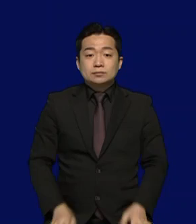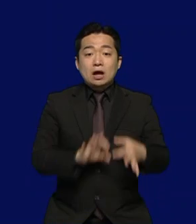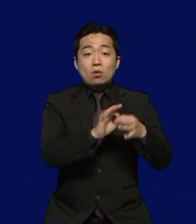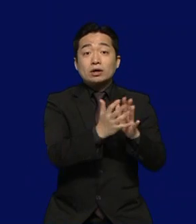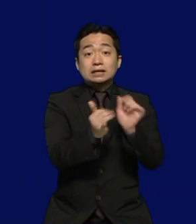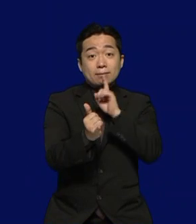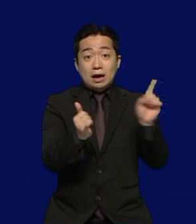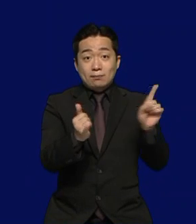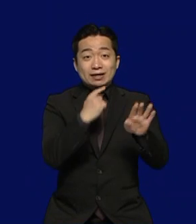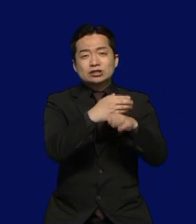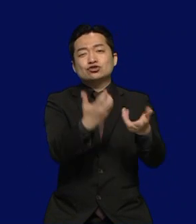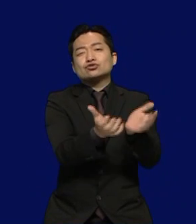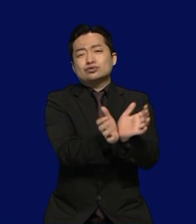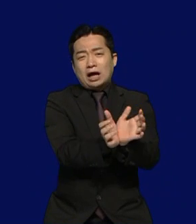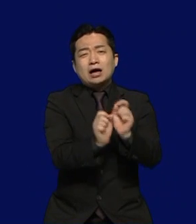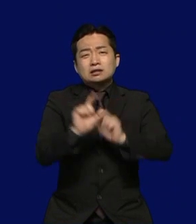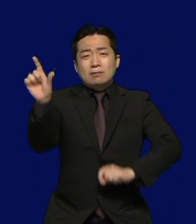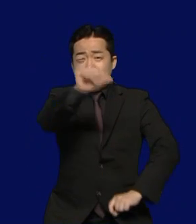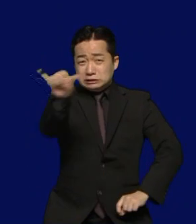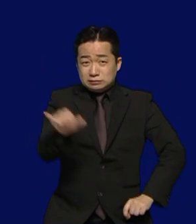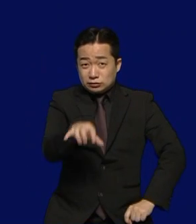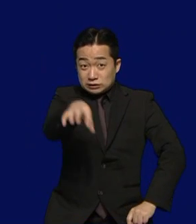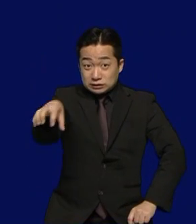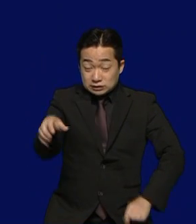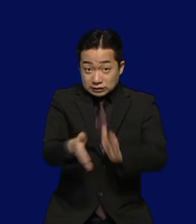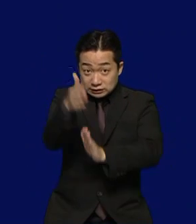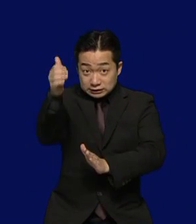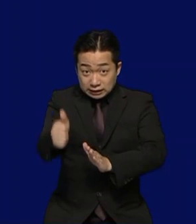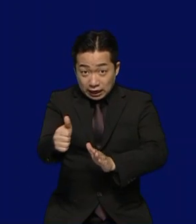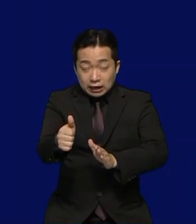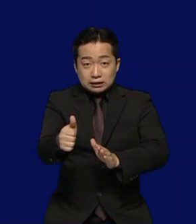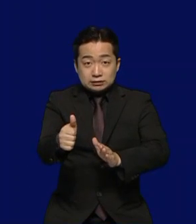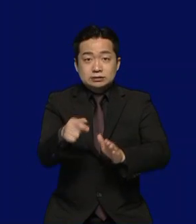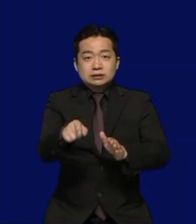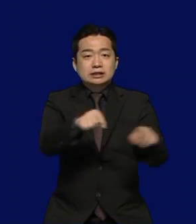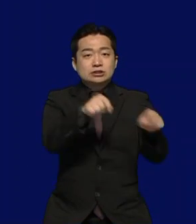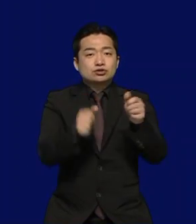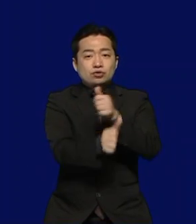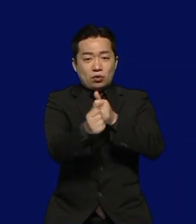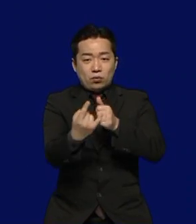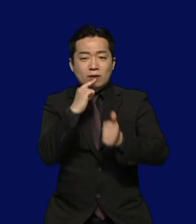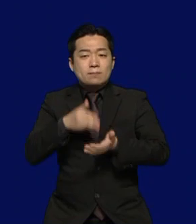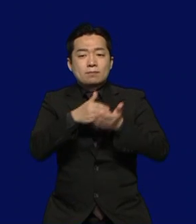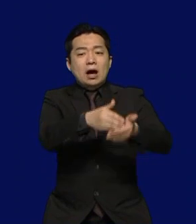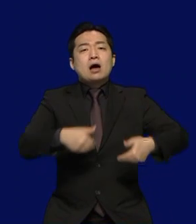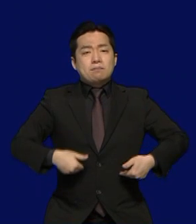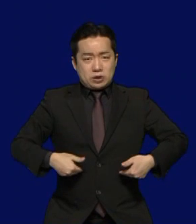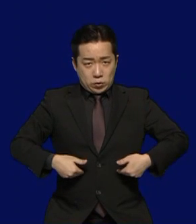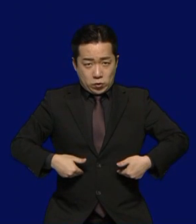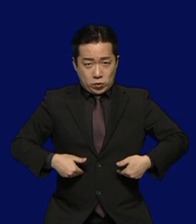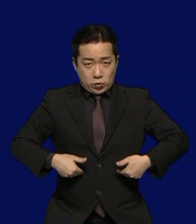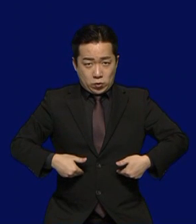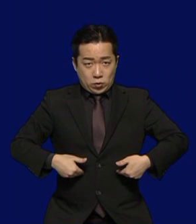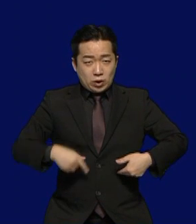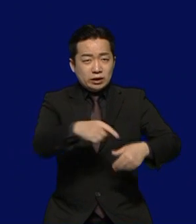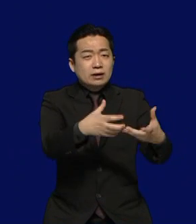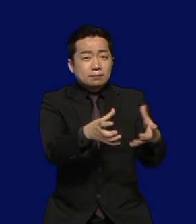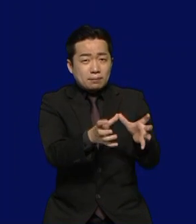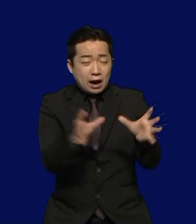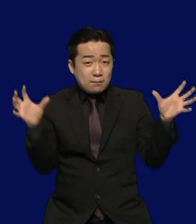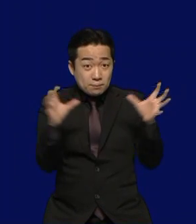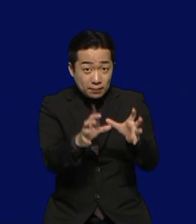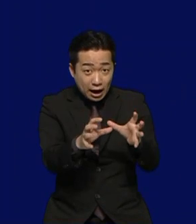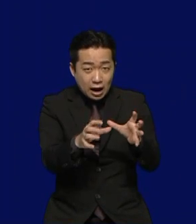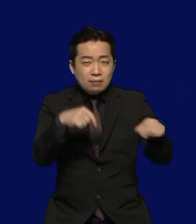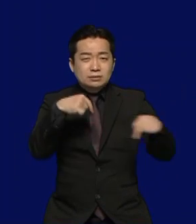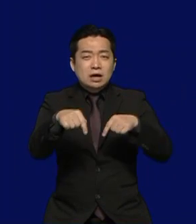민주당 소속이 대부분인 광역자치단체장들도 인수위에 지역 현안을 전달할 창구가 필요하다며 TF 설치는 협치를